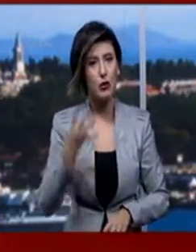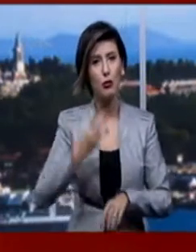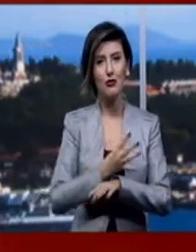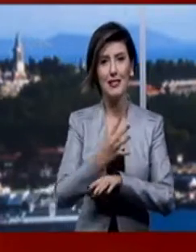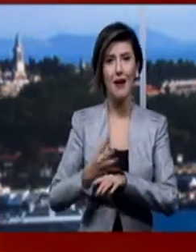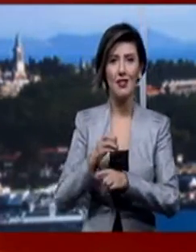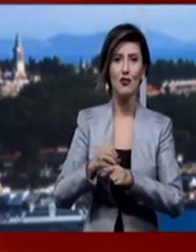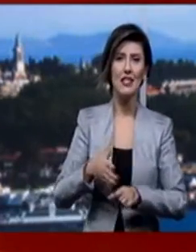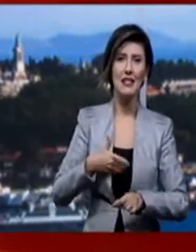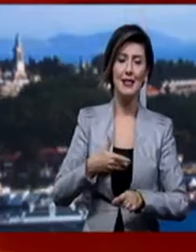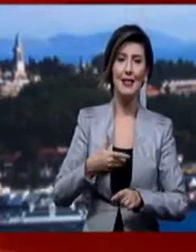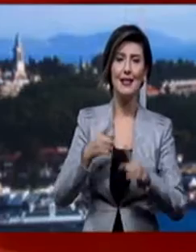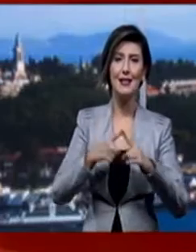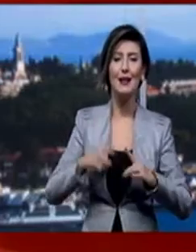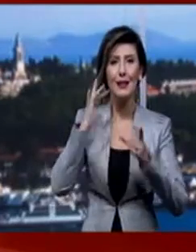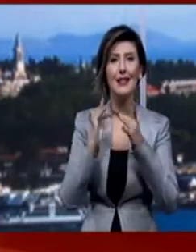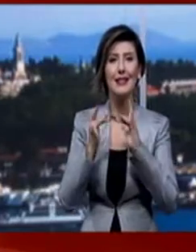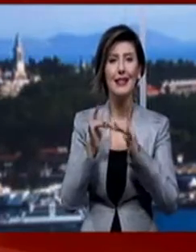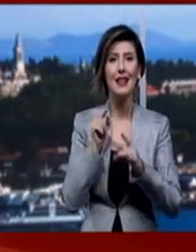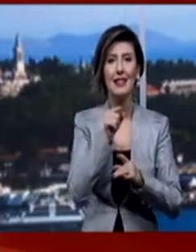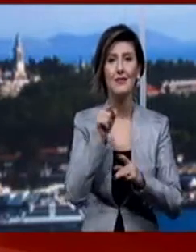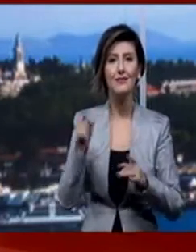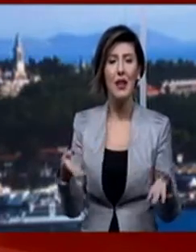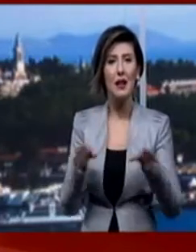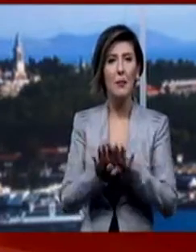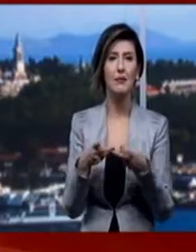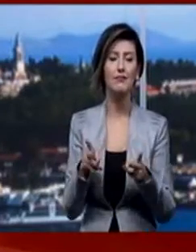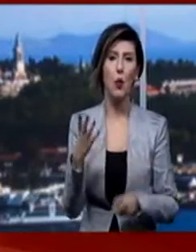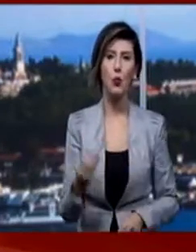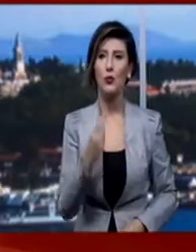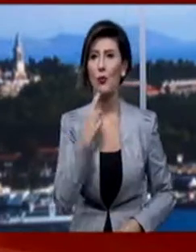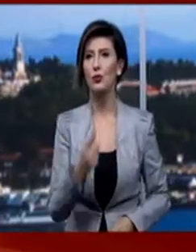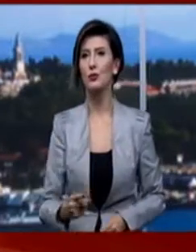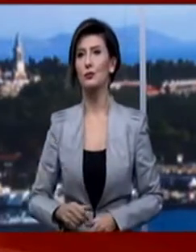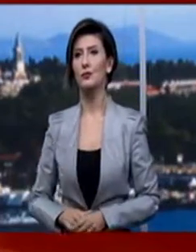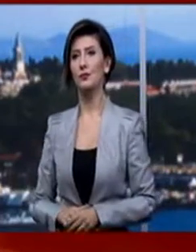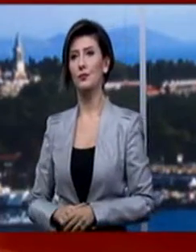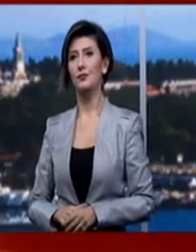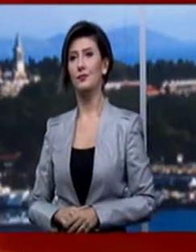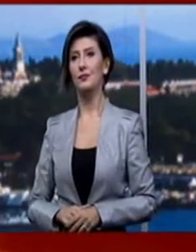saat içinde istediği sayıda internet sitesine erişimi kapatabiliyor.